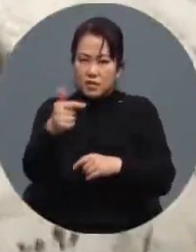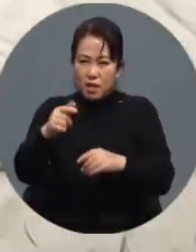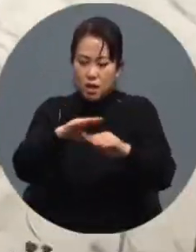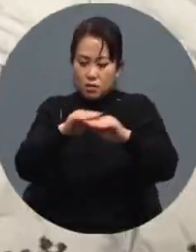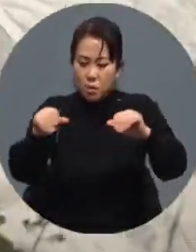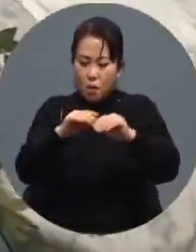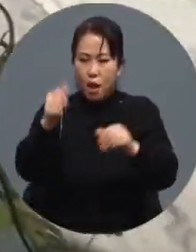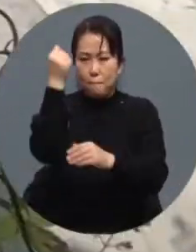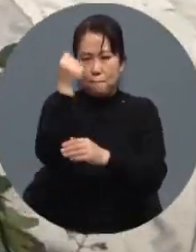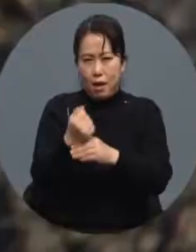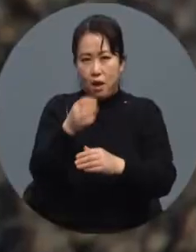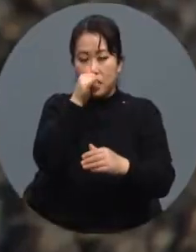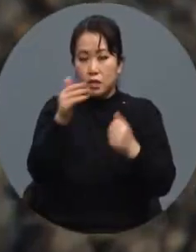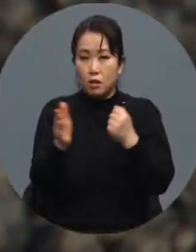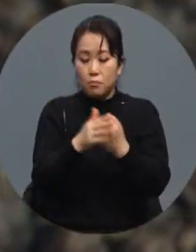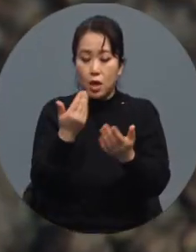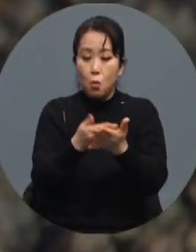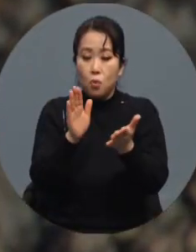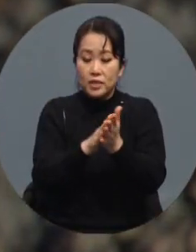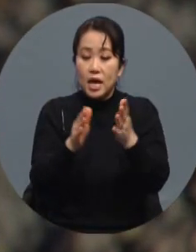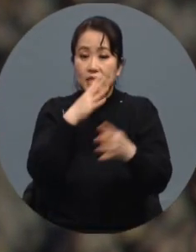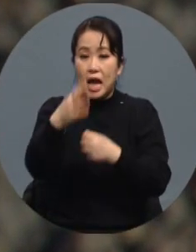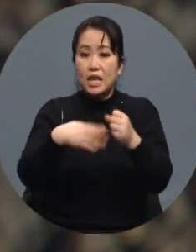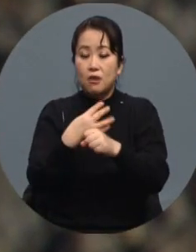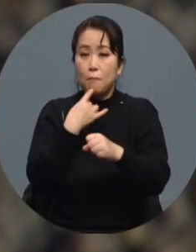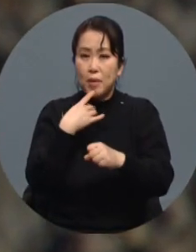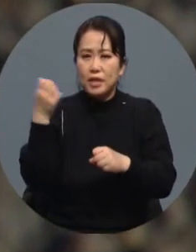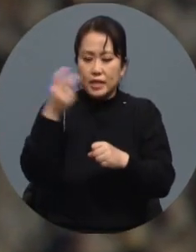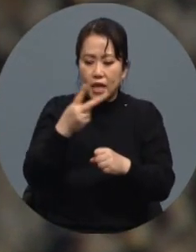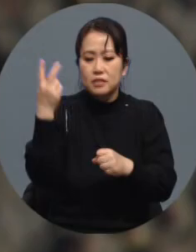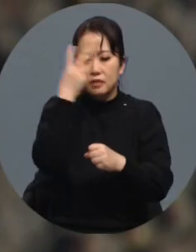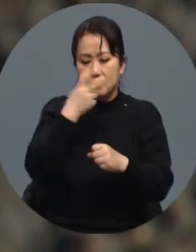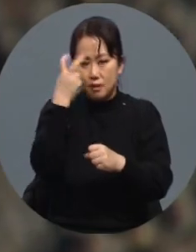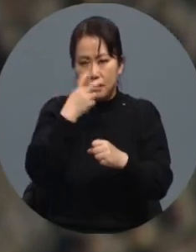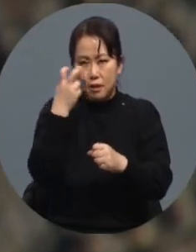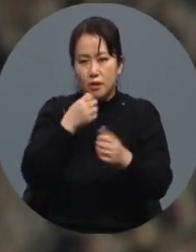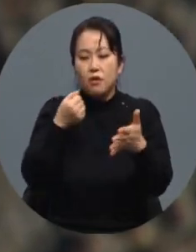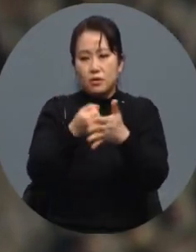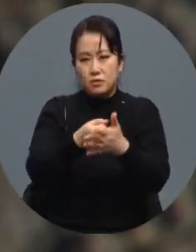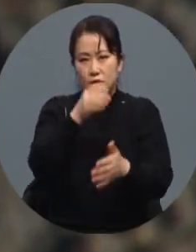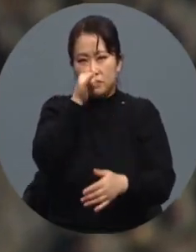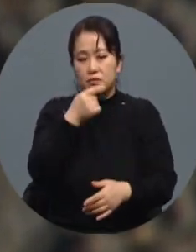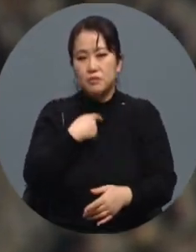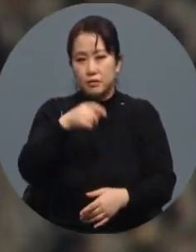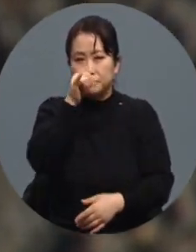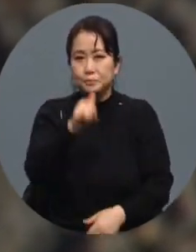착공 4년 만에 정화작업 결정이 내려졌습니다. MBC 뉴스 조민입니다.